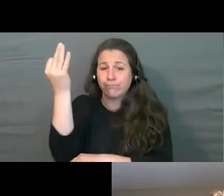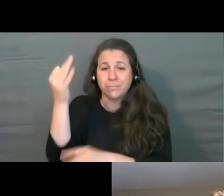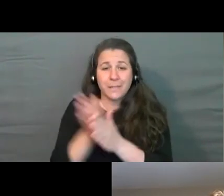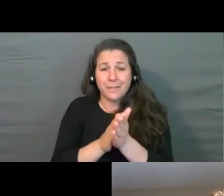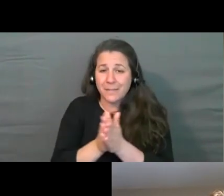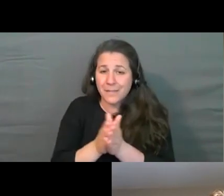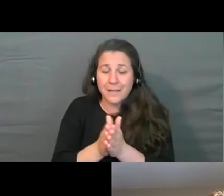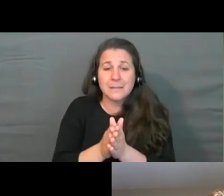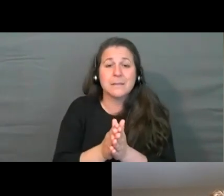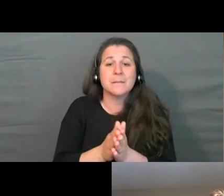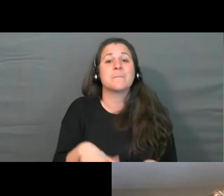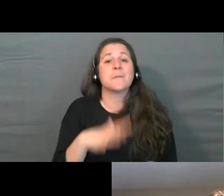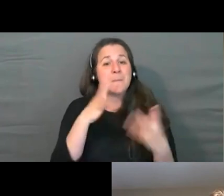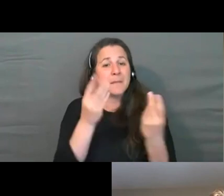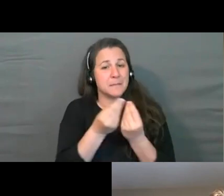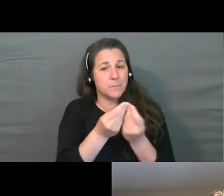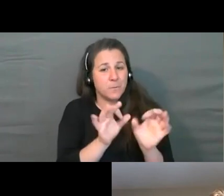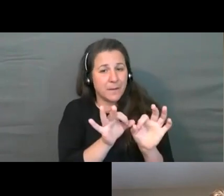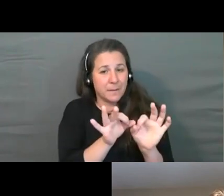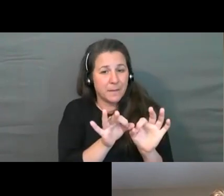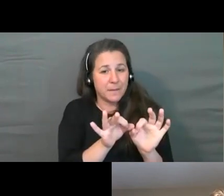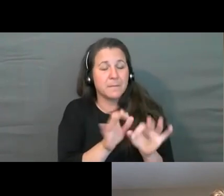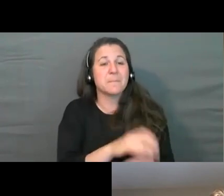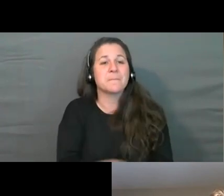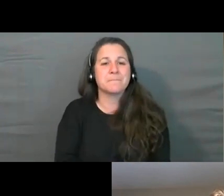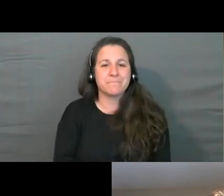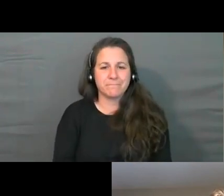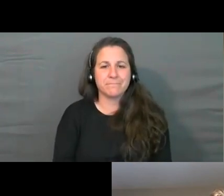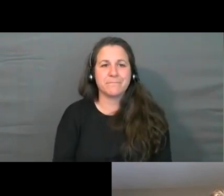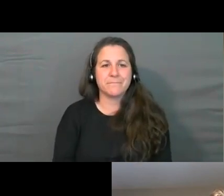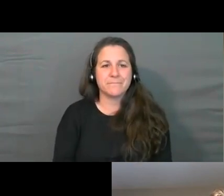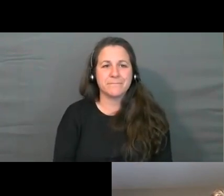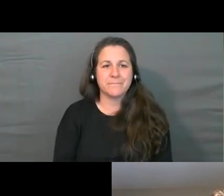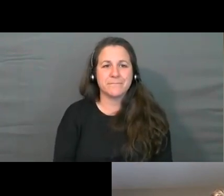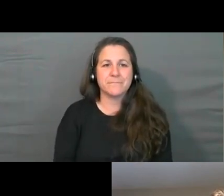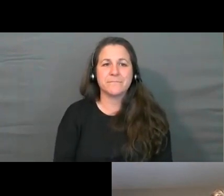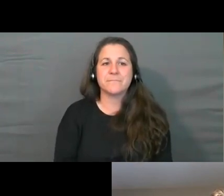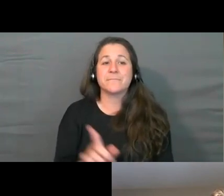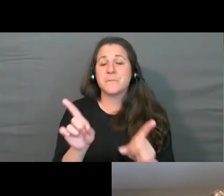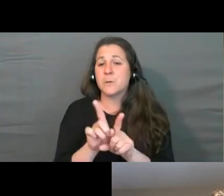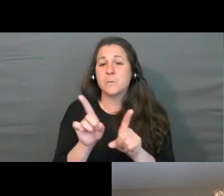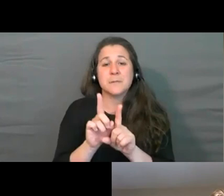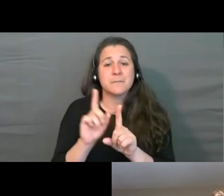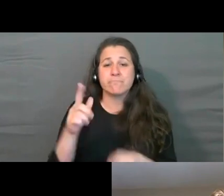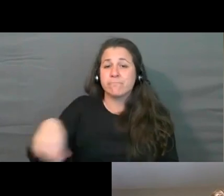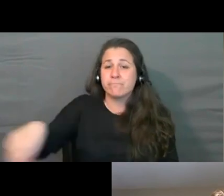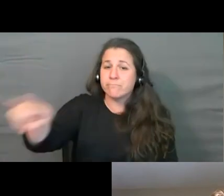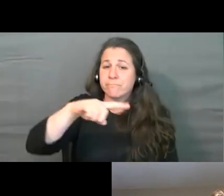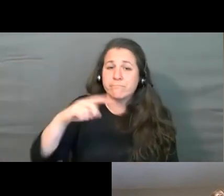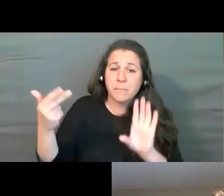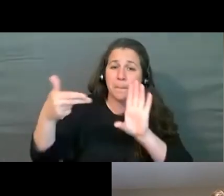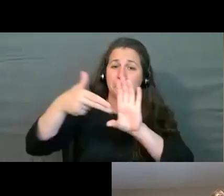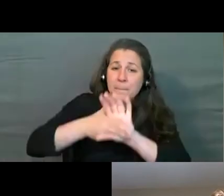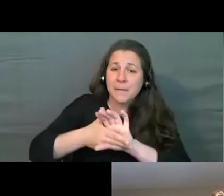Merci aussi aux interprètes pour leur support. Et puis, toutes les personnes qui ont